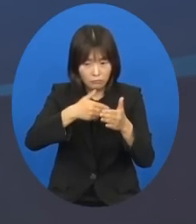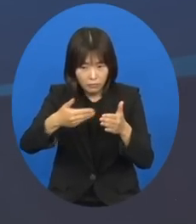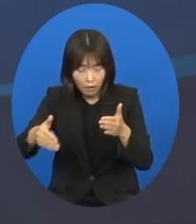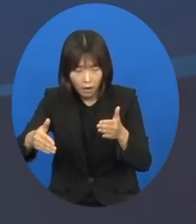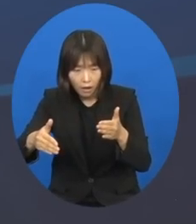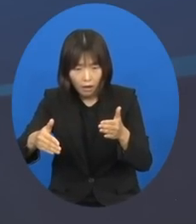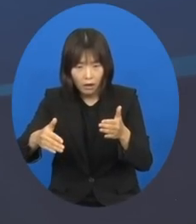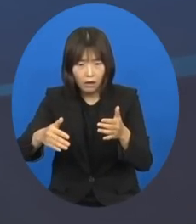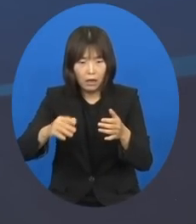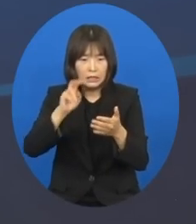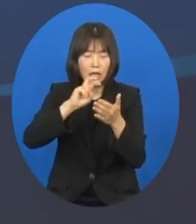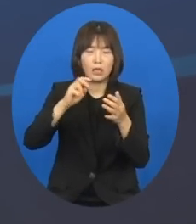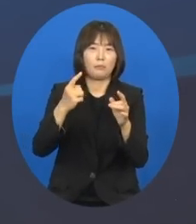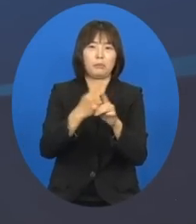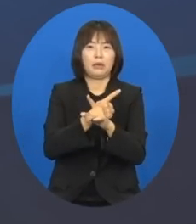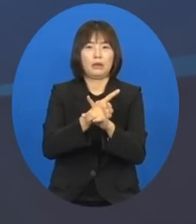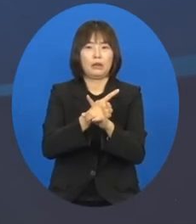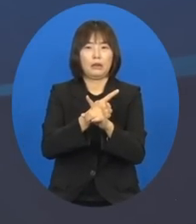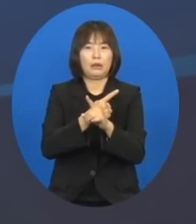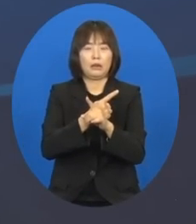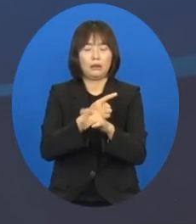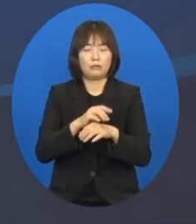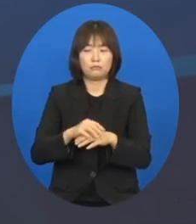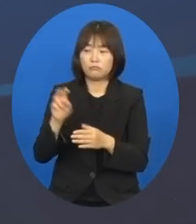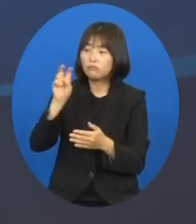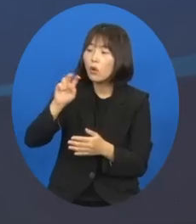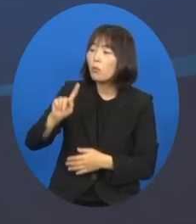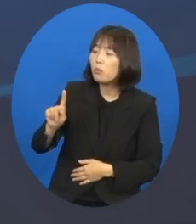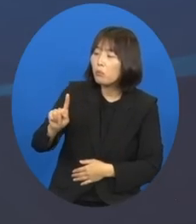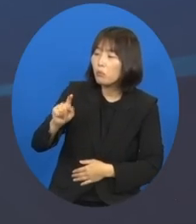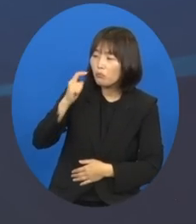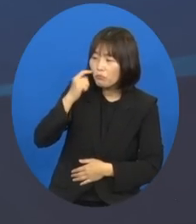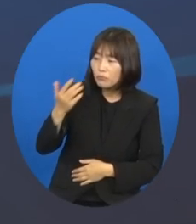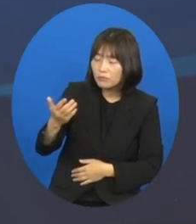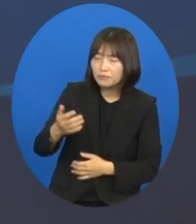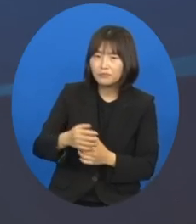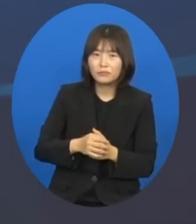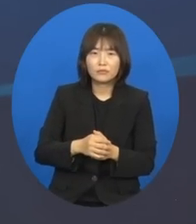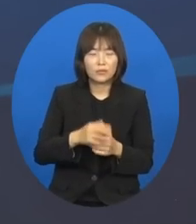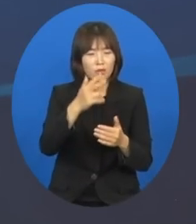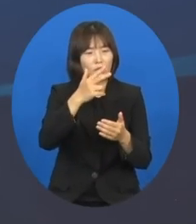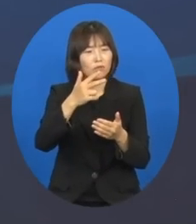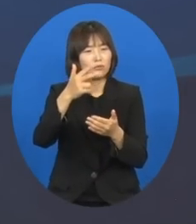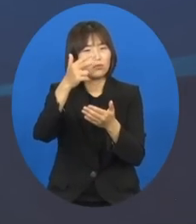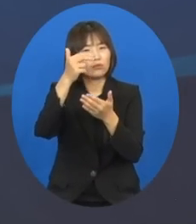찬양이 바뀌어 있더라 합니다 무슨 찬양이냐고 물어보니까 주여